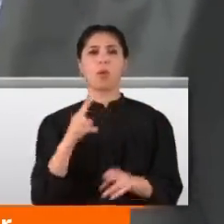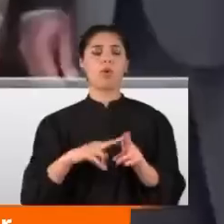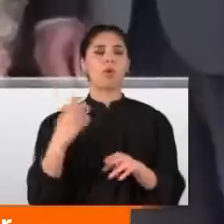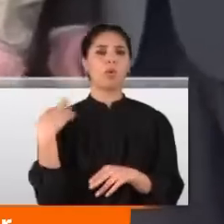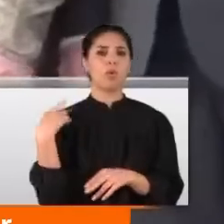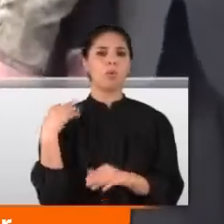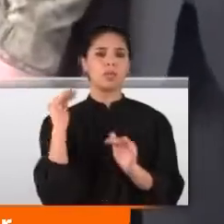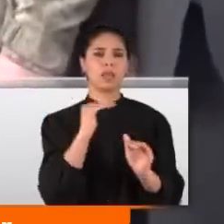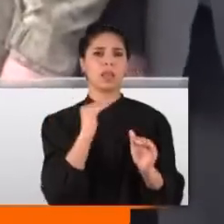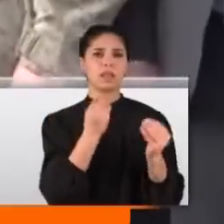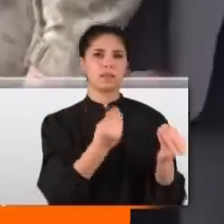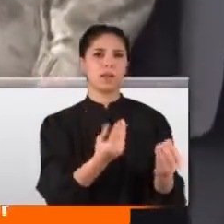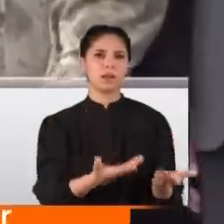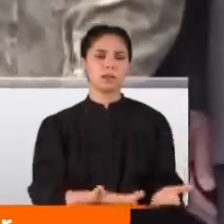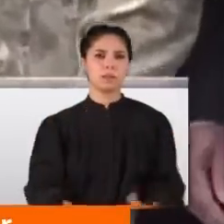teskin etti.